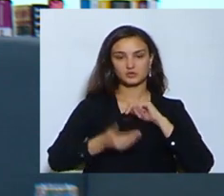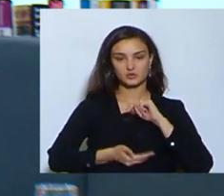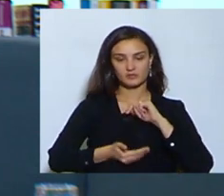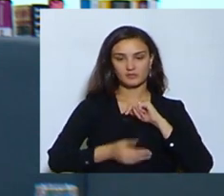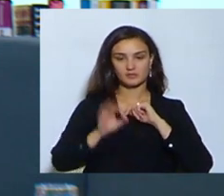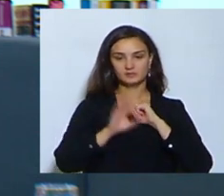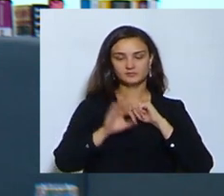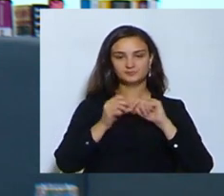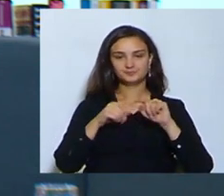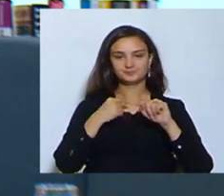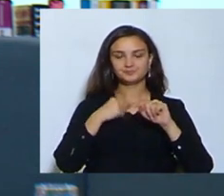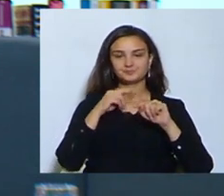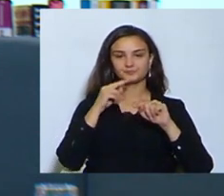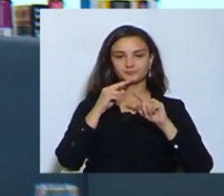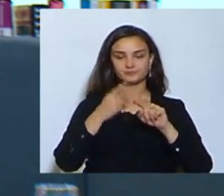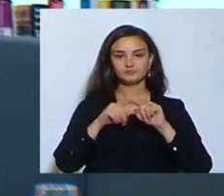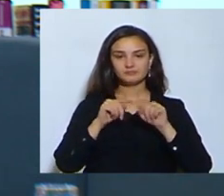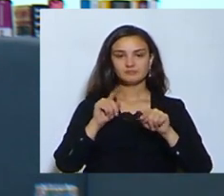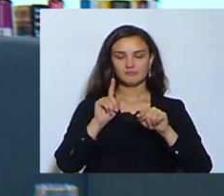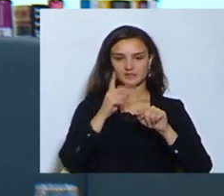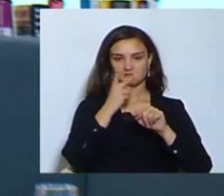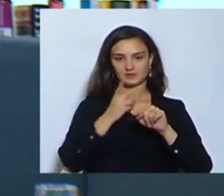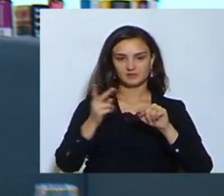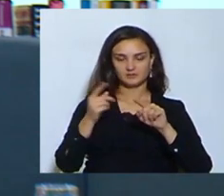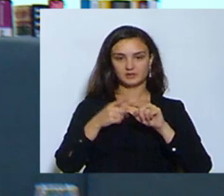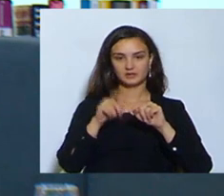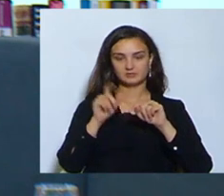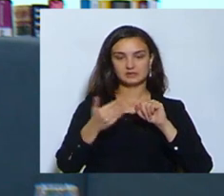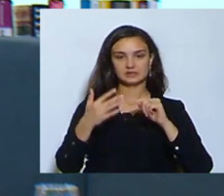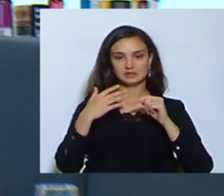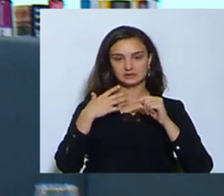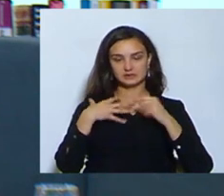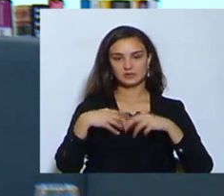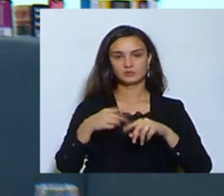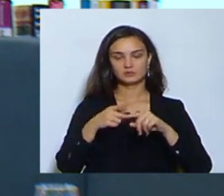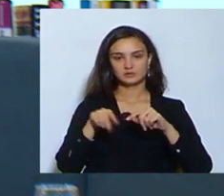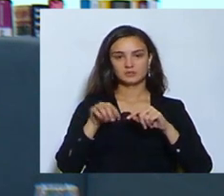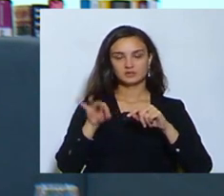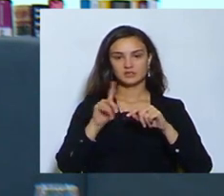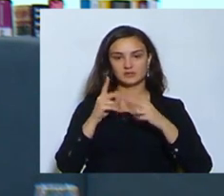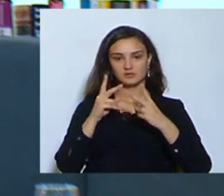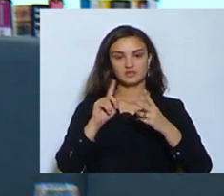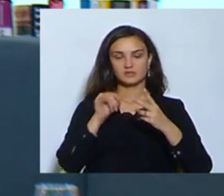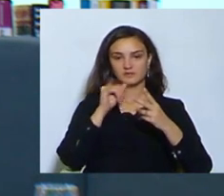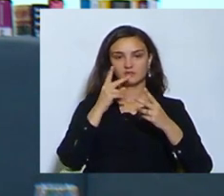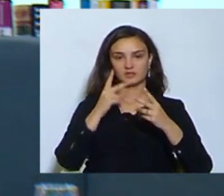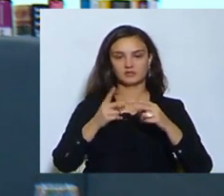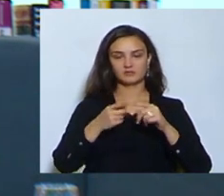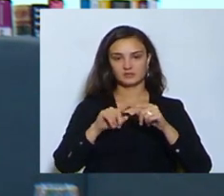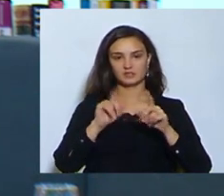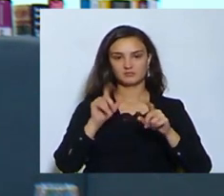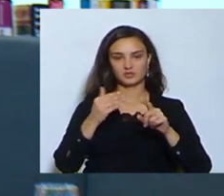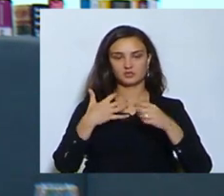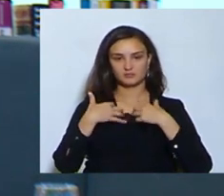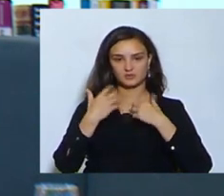ცხოვრების ხარისხზე, ჩვენ ითვალისწინებთ იმას, რასაც ვხედავთ, ანუ ადამიანის ხელს და იმასაც, რასაც ვერ ვხედავთ და ბევრად განსაზღვრავს